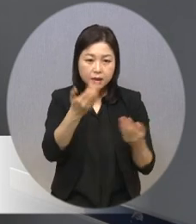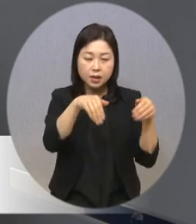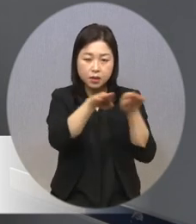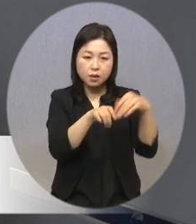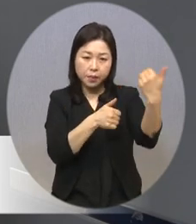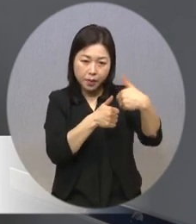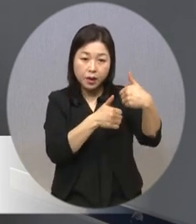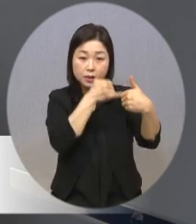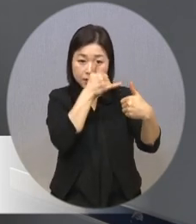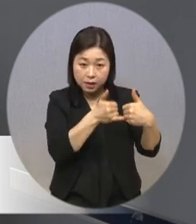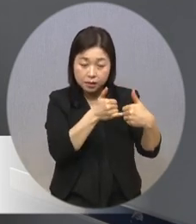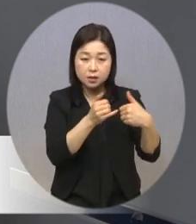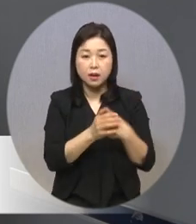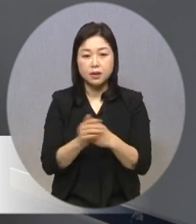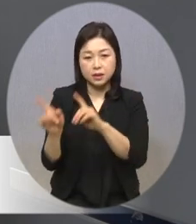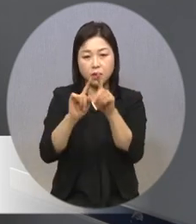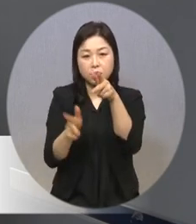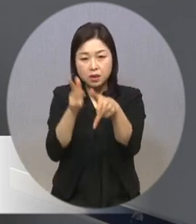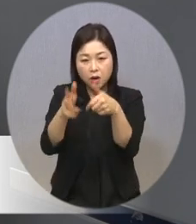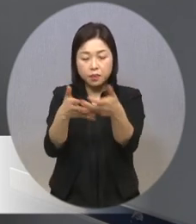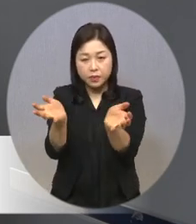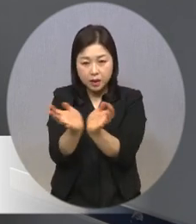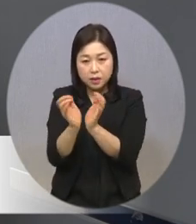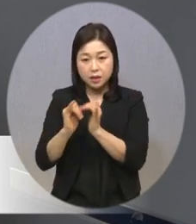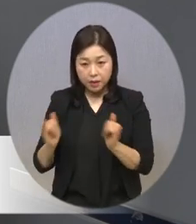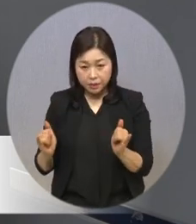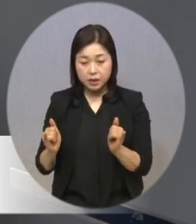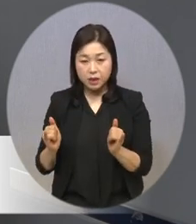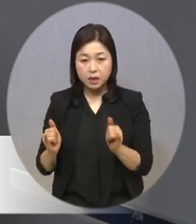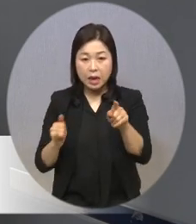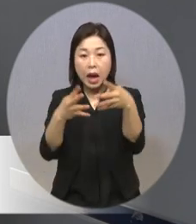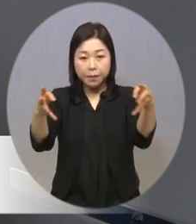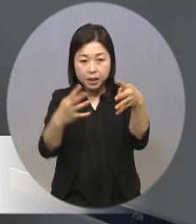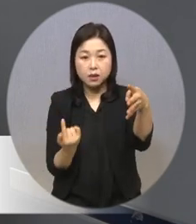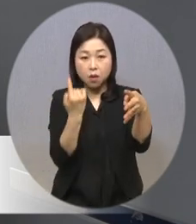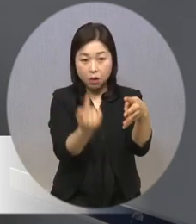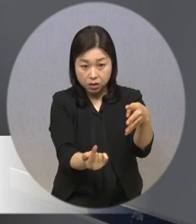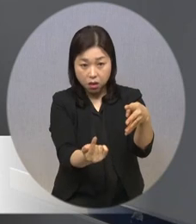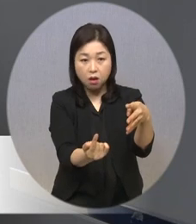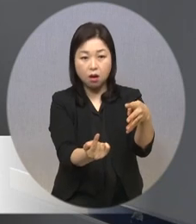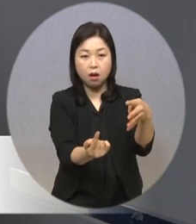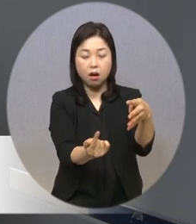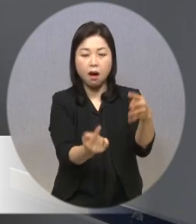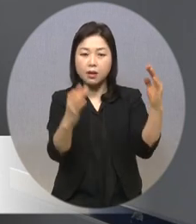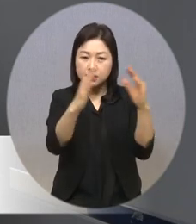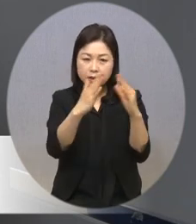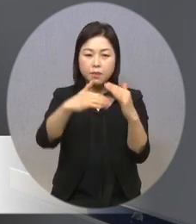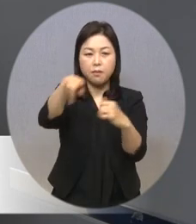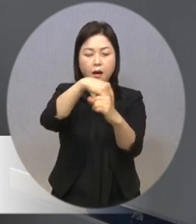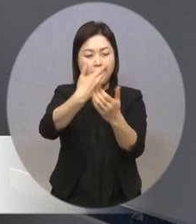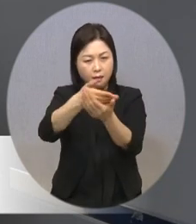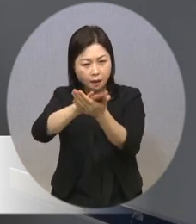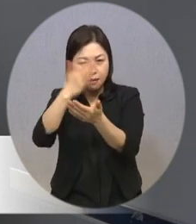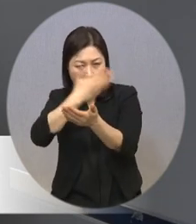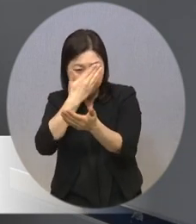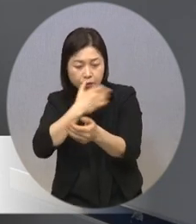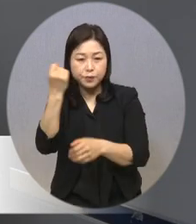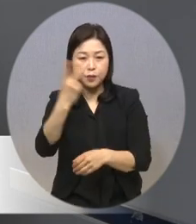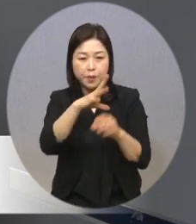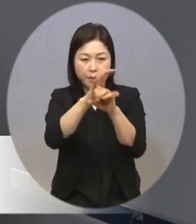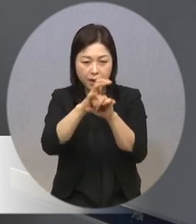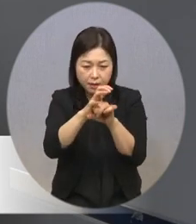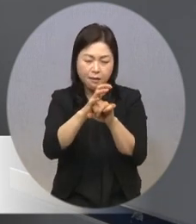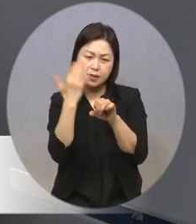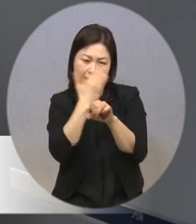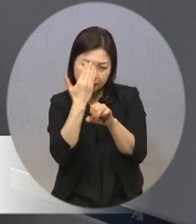의뢰가 들어와서 저희 자활사업단 모든 사람들이 이곳에 와서 주거환경 개선 서비스와 방역 그리고